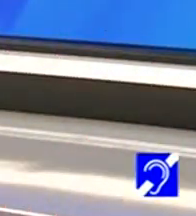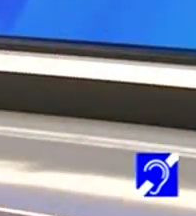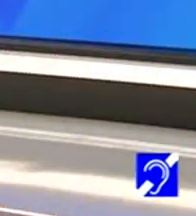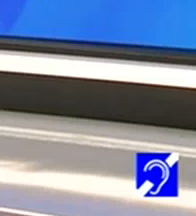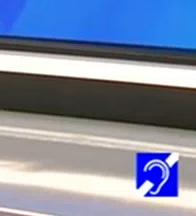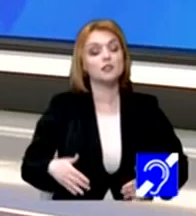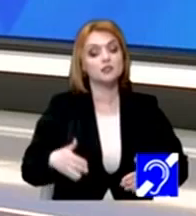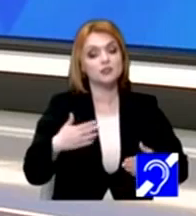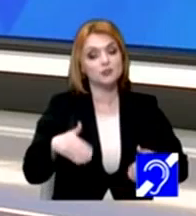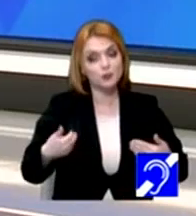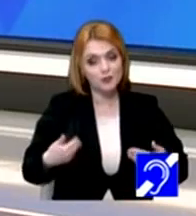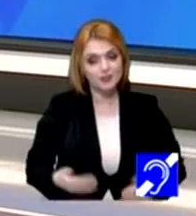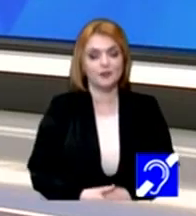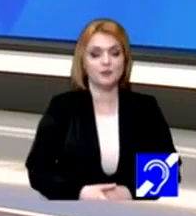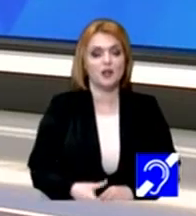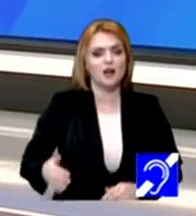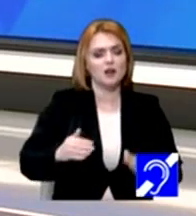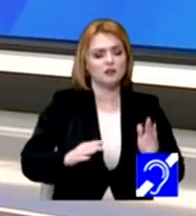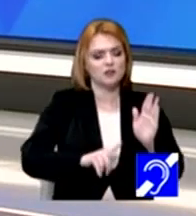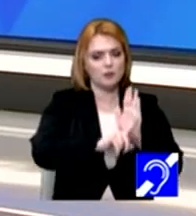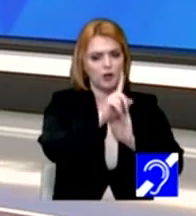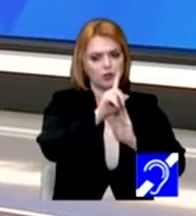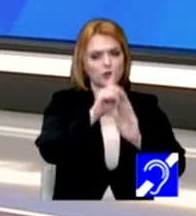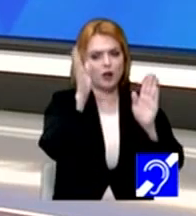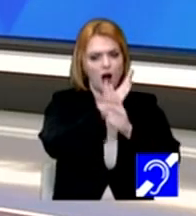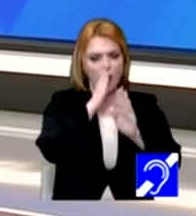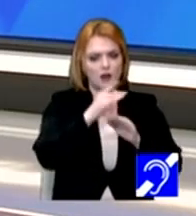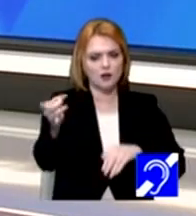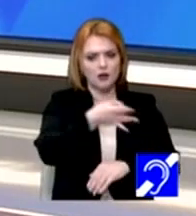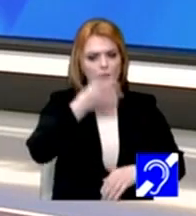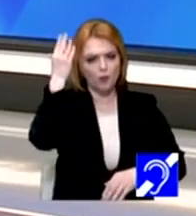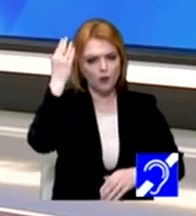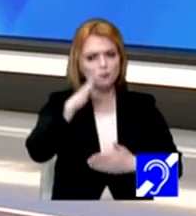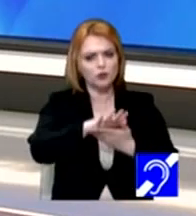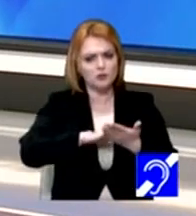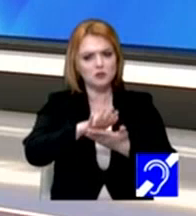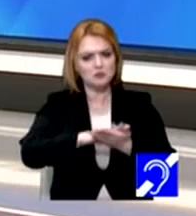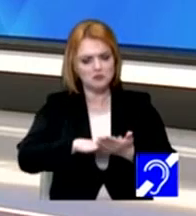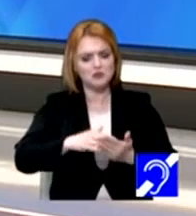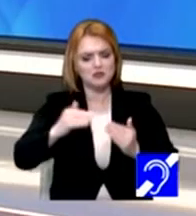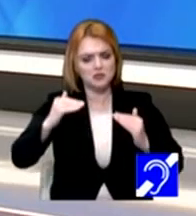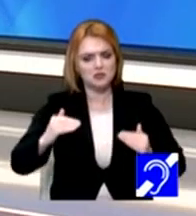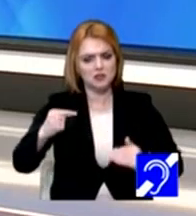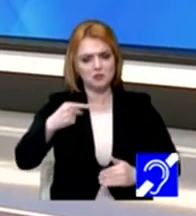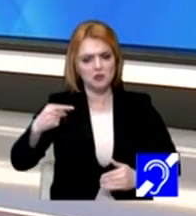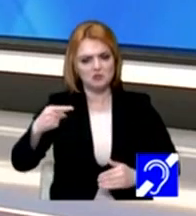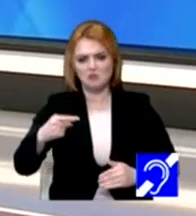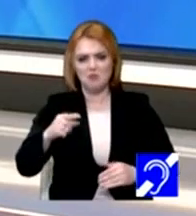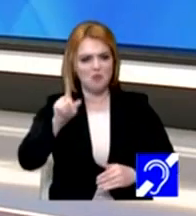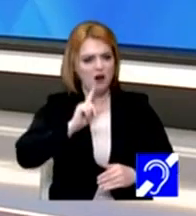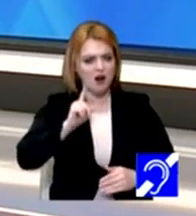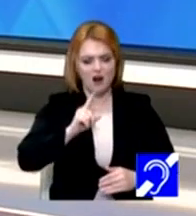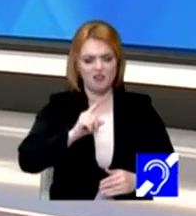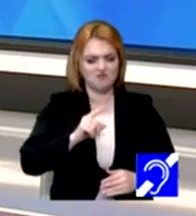Bine v-am regăsit! Temperaturile din Republica Moldova continuă să scadă și momentan nu discutăm despre primăvară. La noapte se